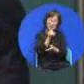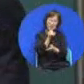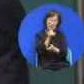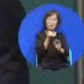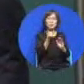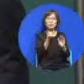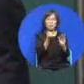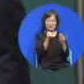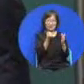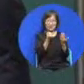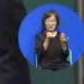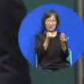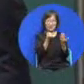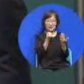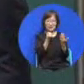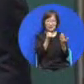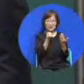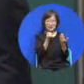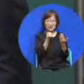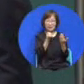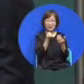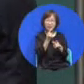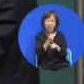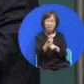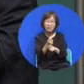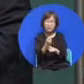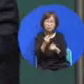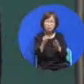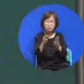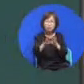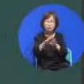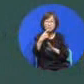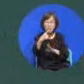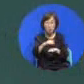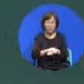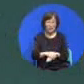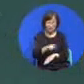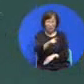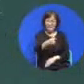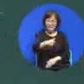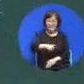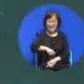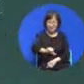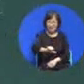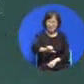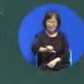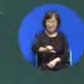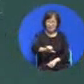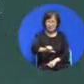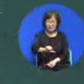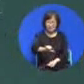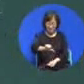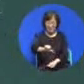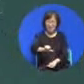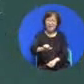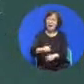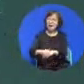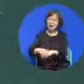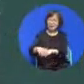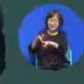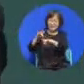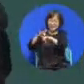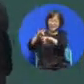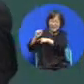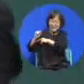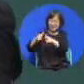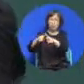enemies. 영적으로 말하면 네 씨로 말미암아 흑암 세력이 무너지게 될 것이니라. So spiritually speaking, through